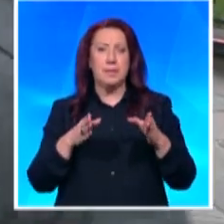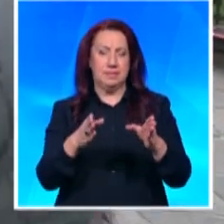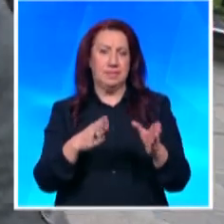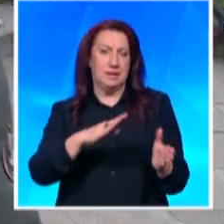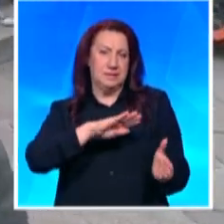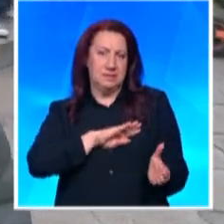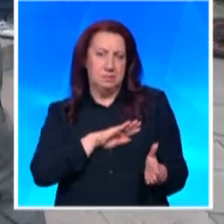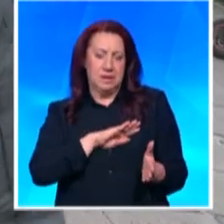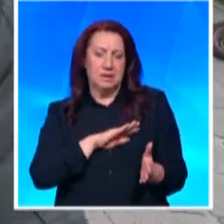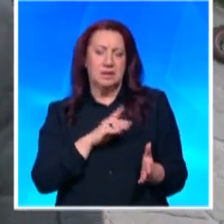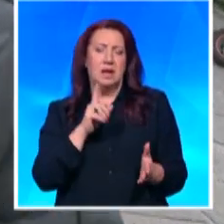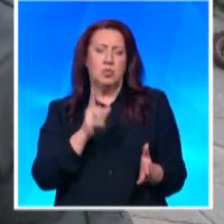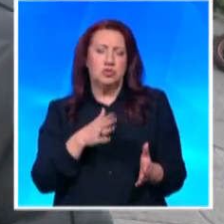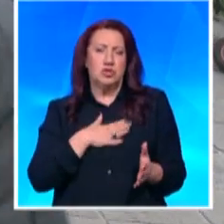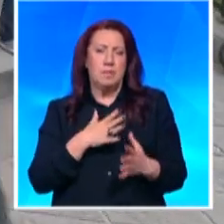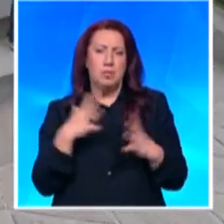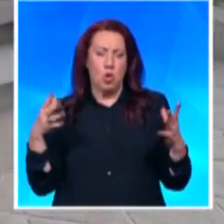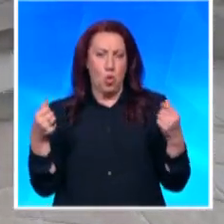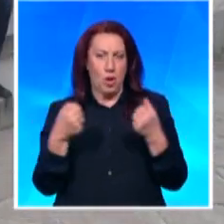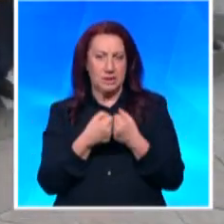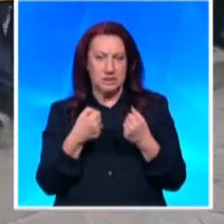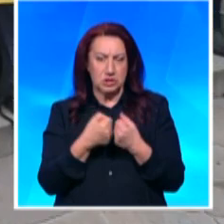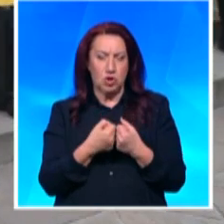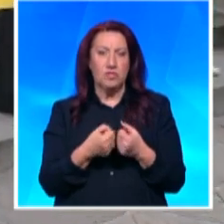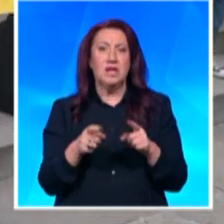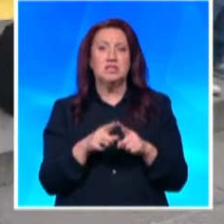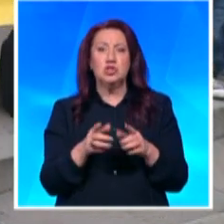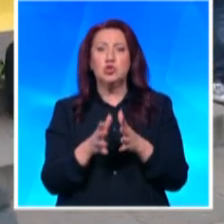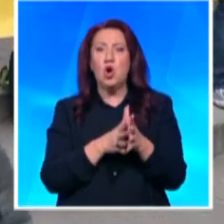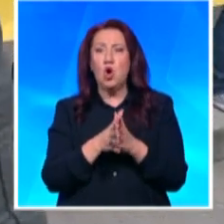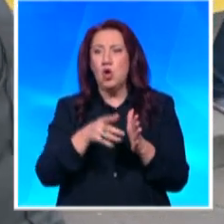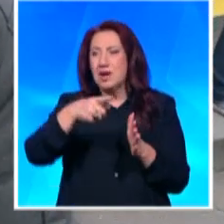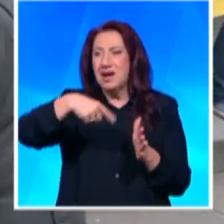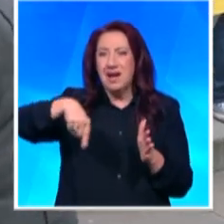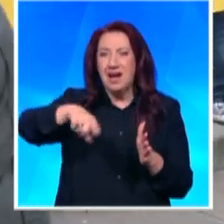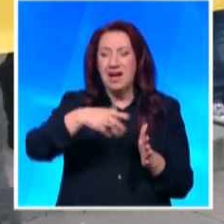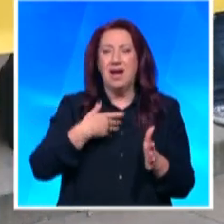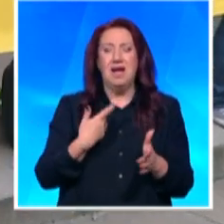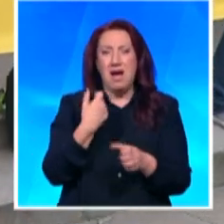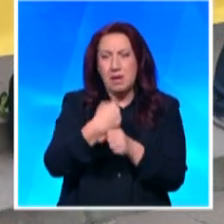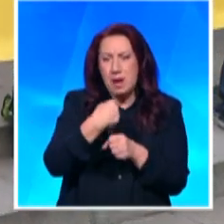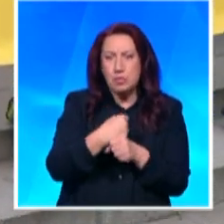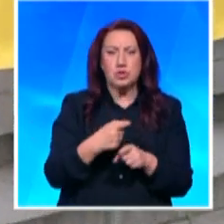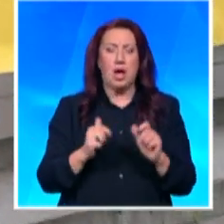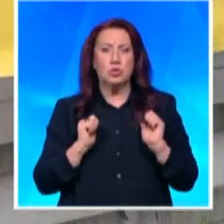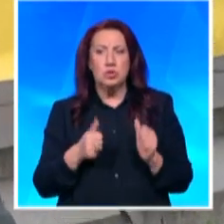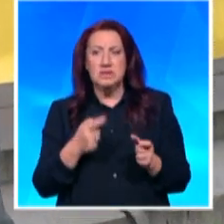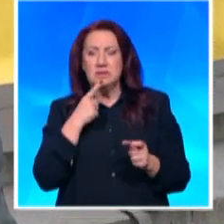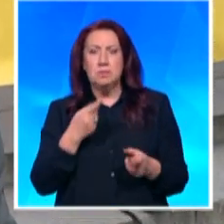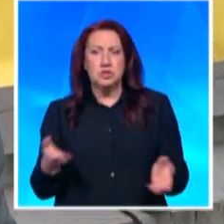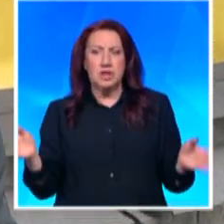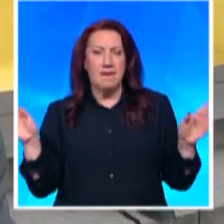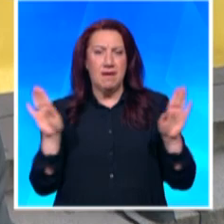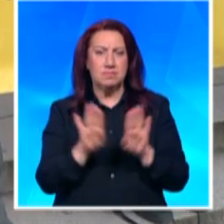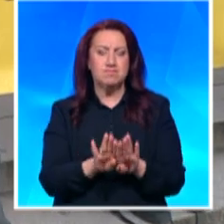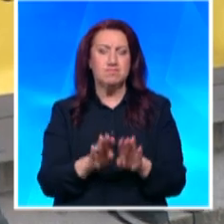може да има на пътя, но и заради това, че може да бъде затрит поминъка на хората в региона, както и туризма там. Повече в следващия